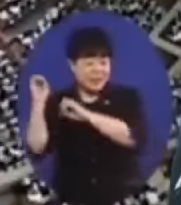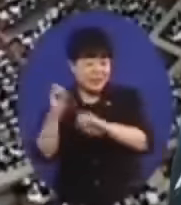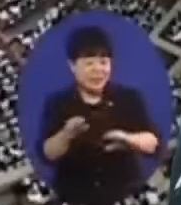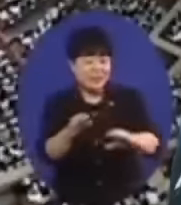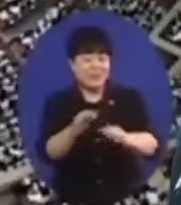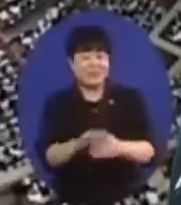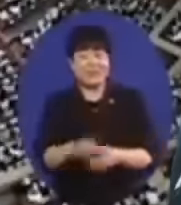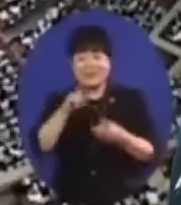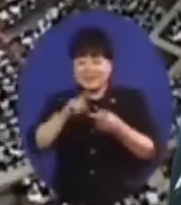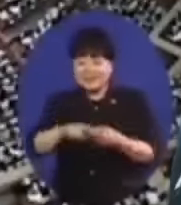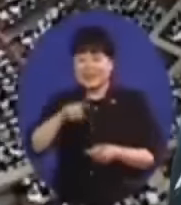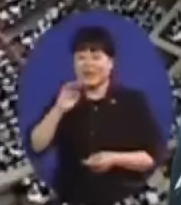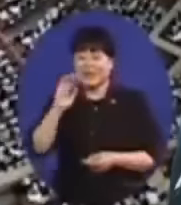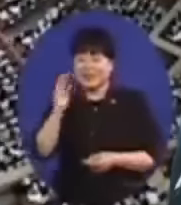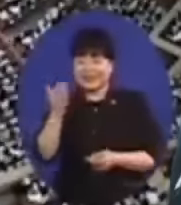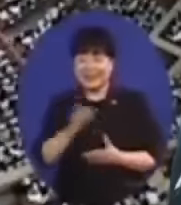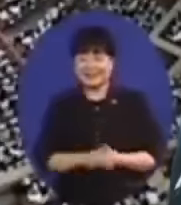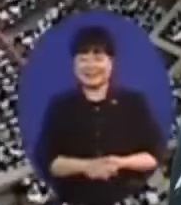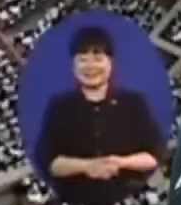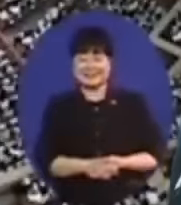던지라면 그대로 된다는 것입니다.